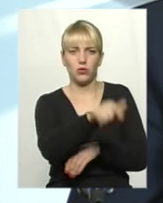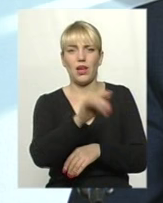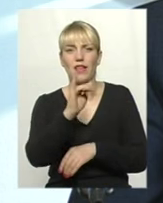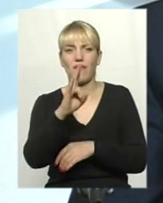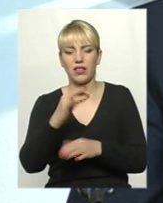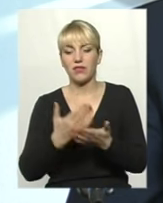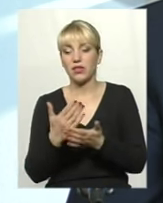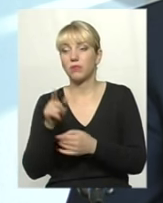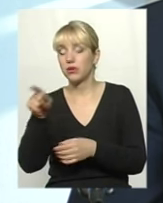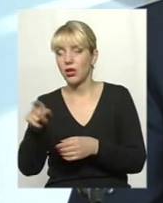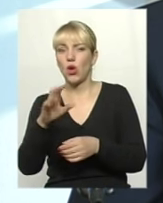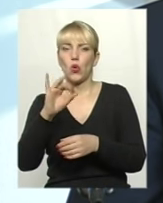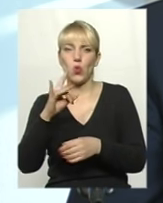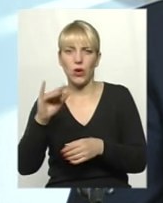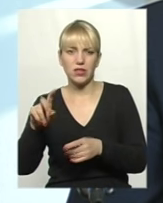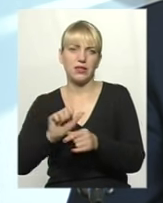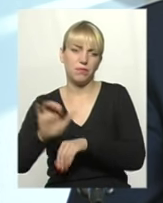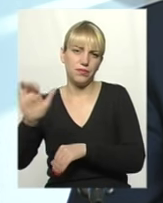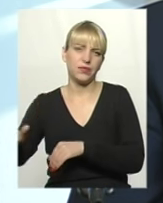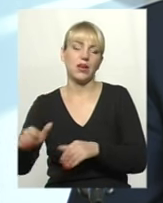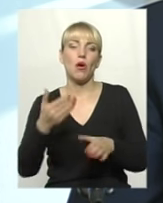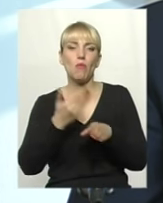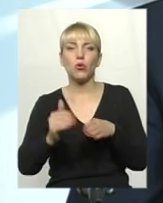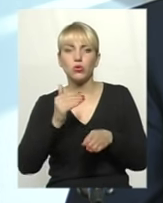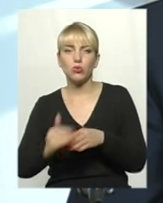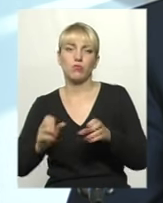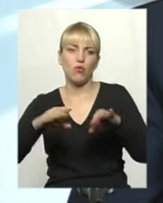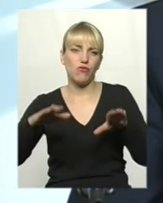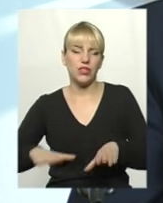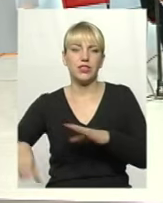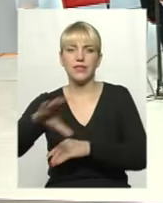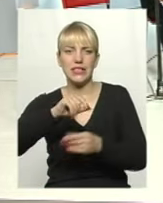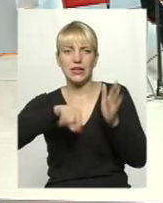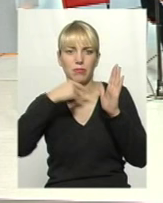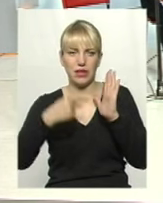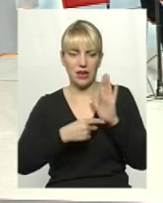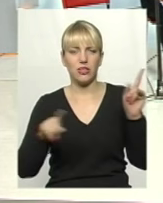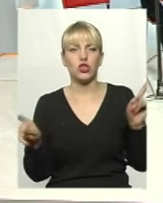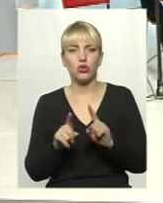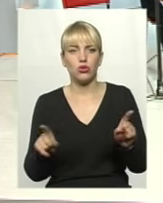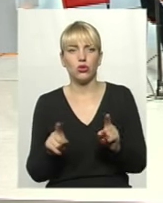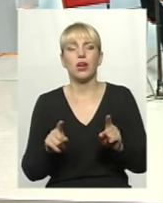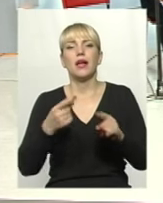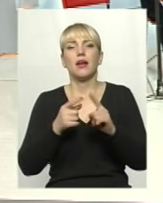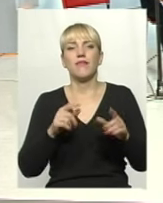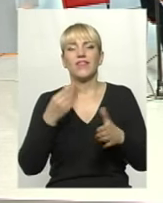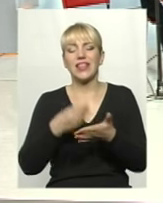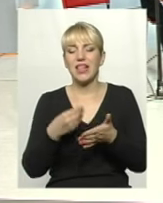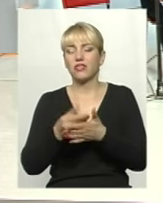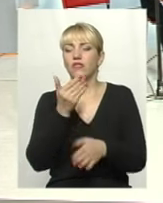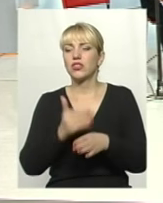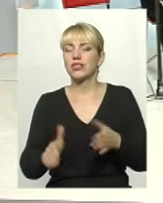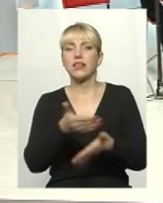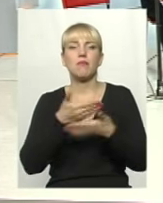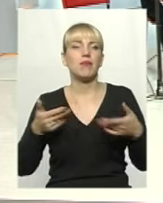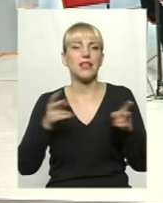пішла Юринці, ми поступово вирішили всі ці питання, що в фінансовій частині ми нікого